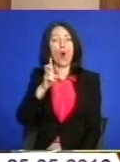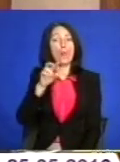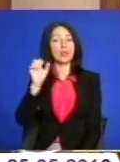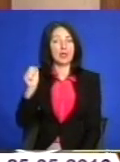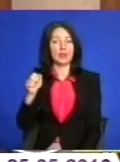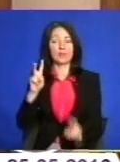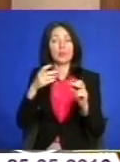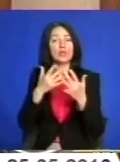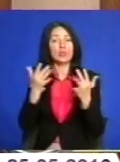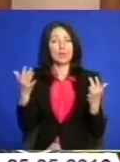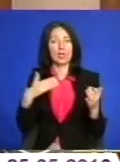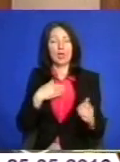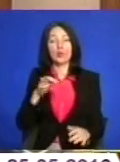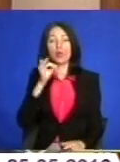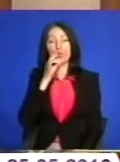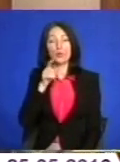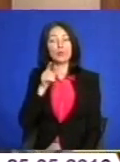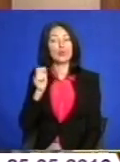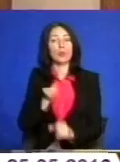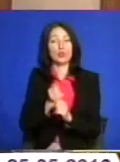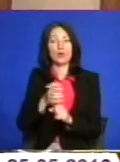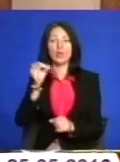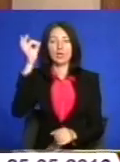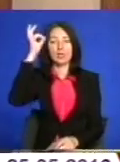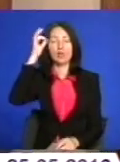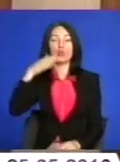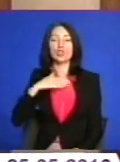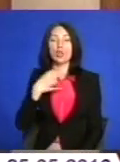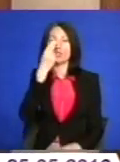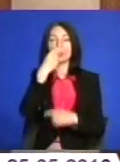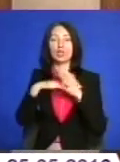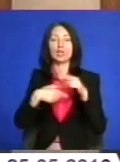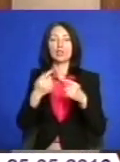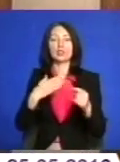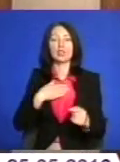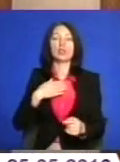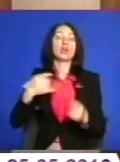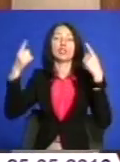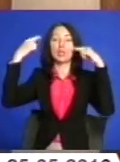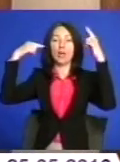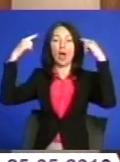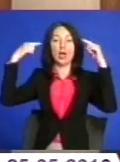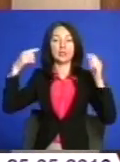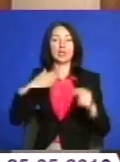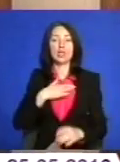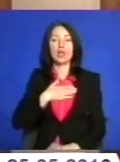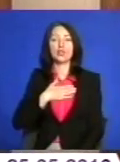дещо працювати, і згадуючи наші традиції, якісь наші легенди,